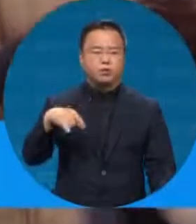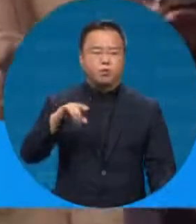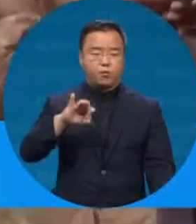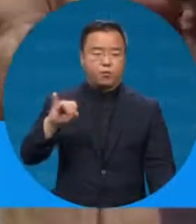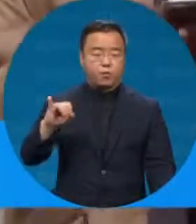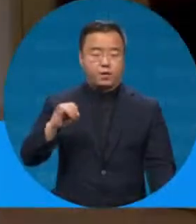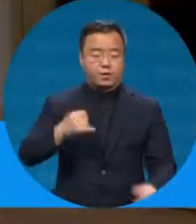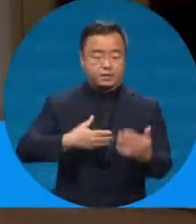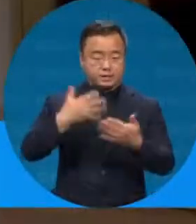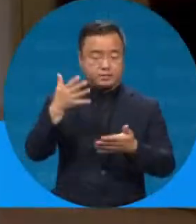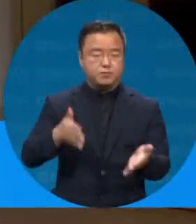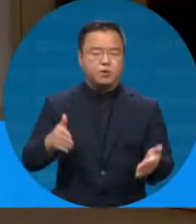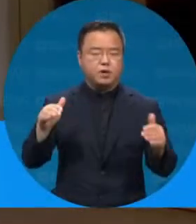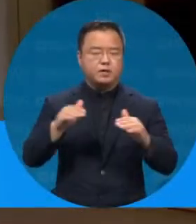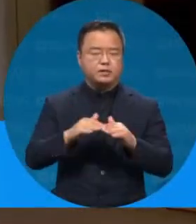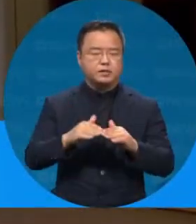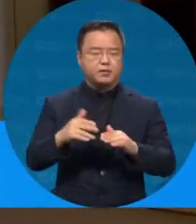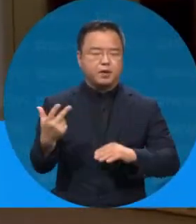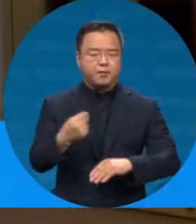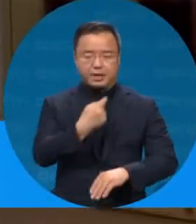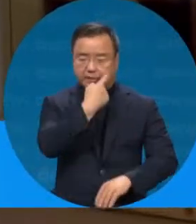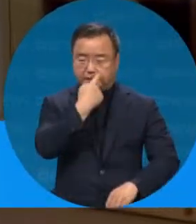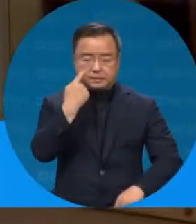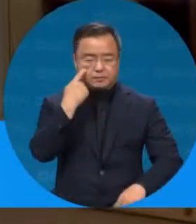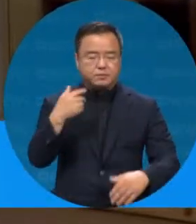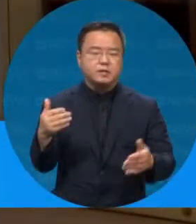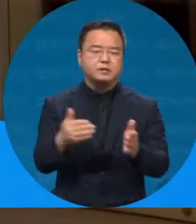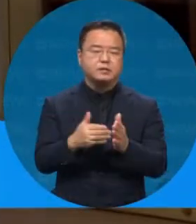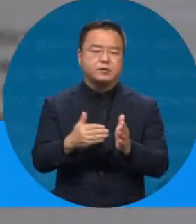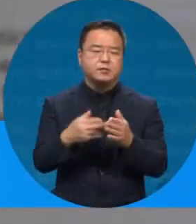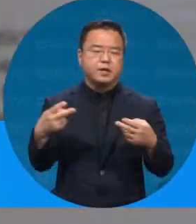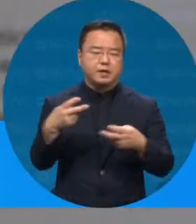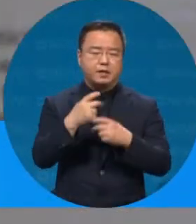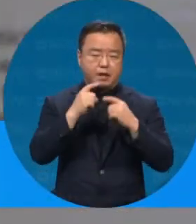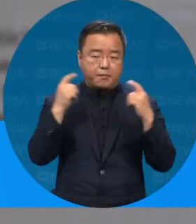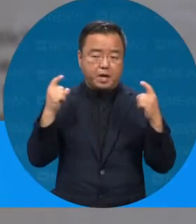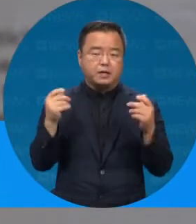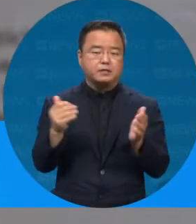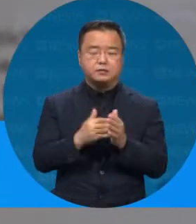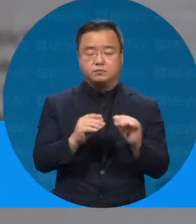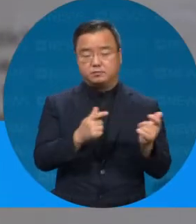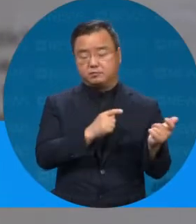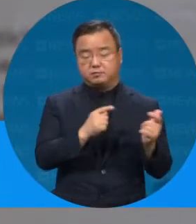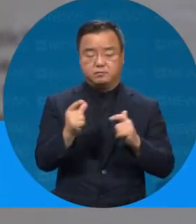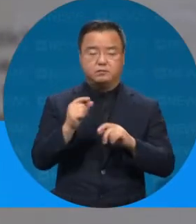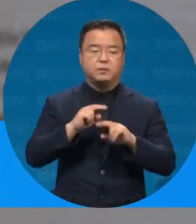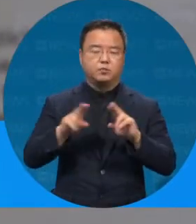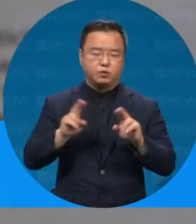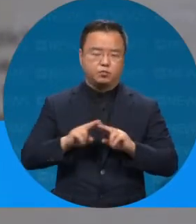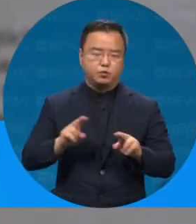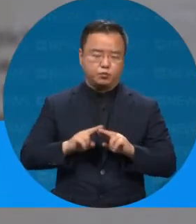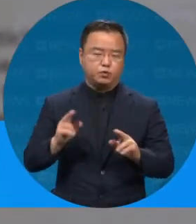폐지하고 대중교통 마스크 착용 의무화가 막을 내리는 등 코로나19 방역 조치가 점진적으로 해제되는 추세입니다.